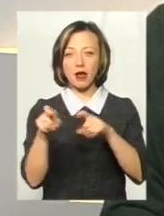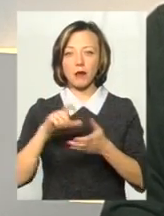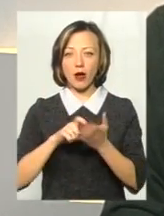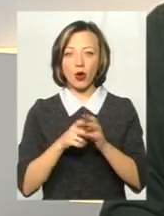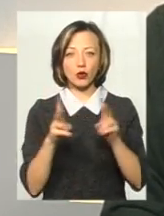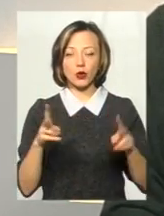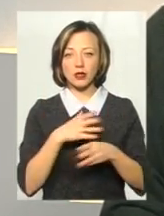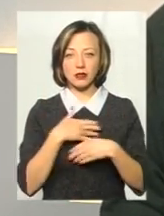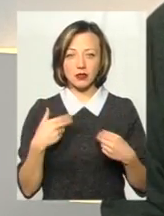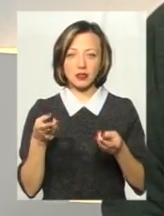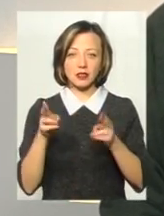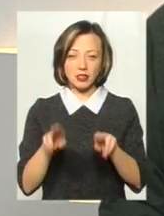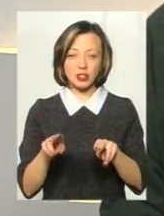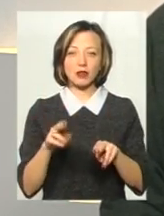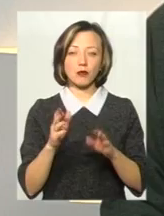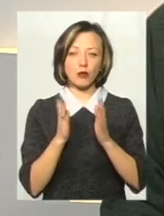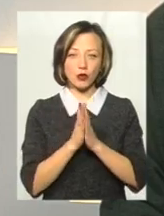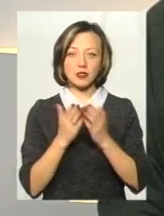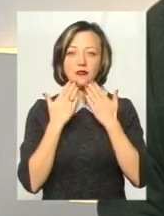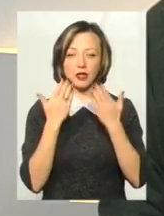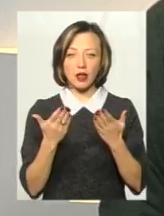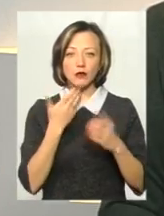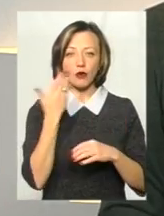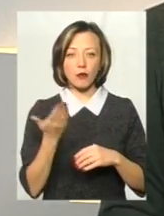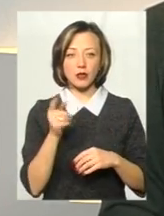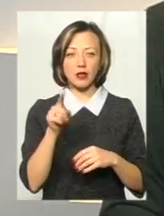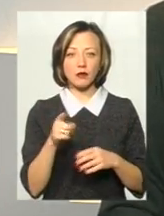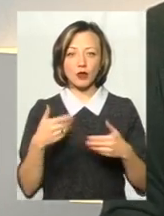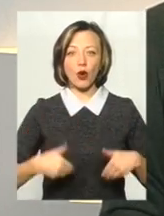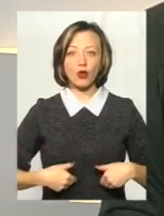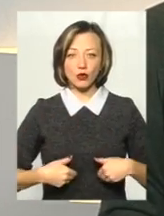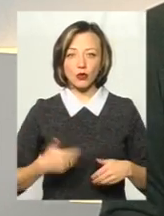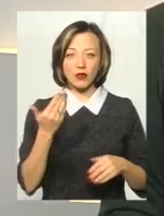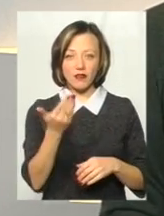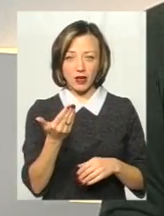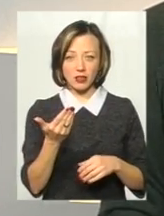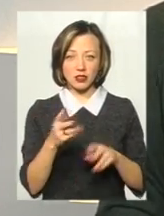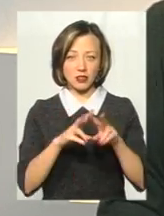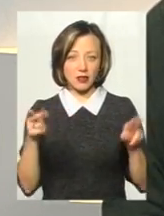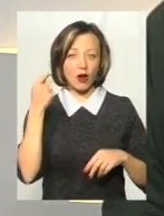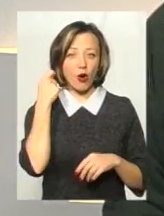захотів вчитися, просто зверталися з такою промовою, що там же голодують ваші